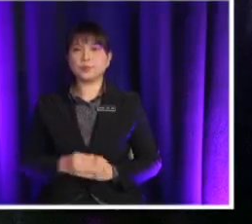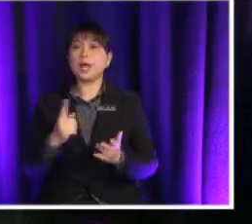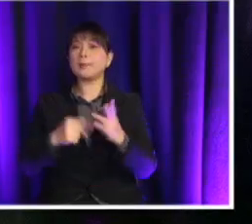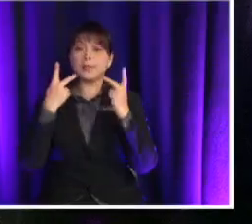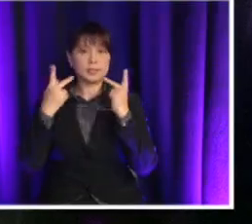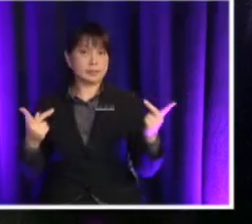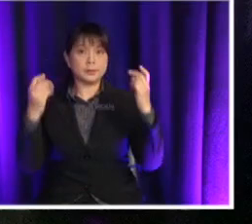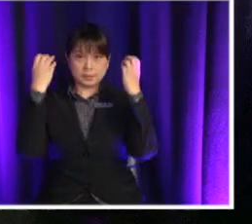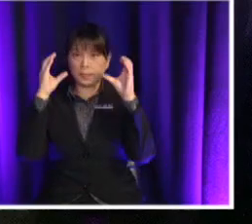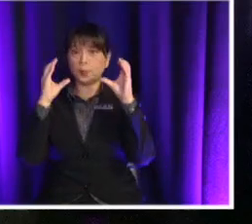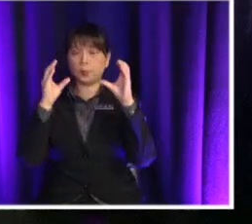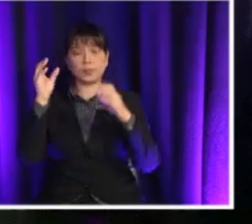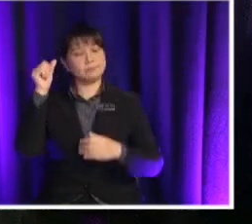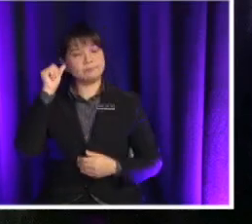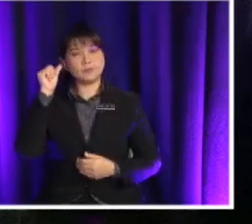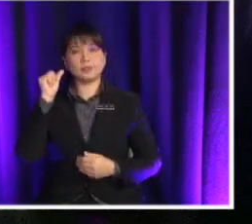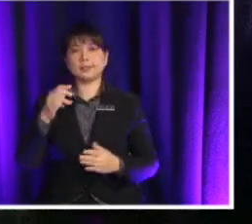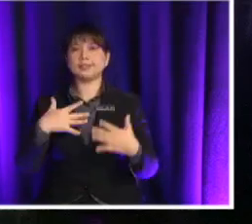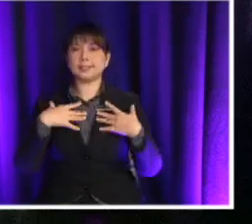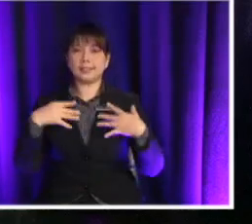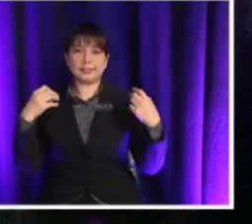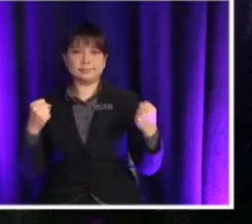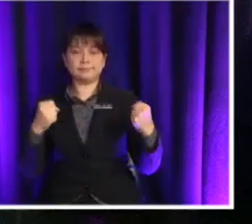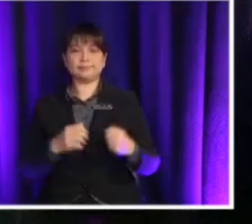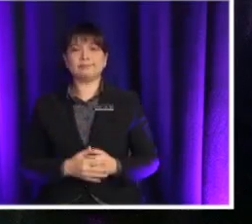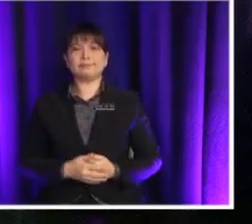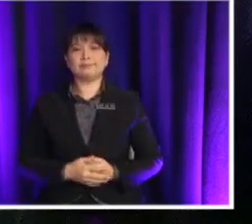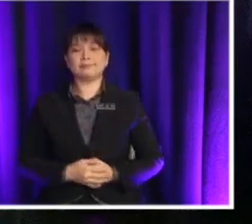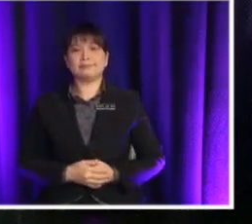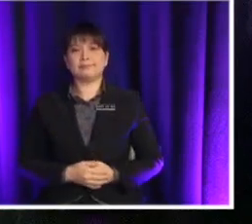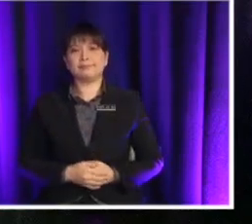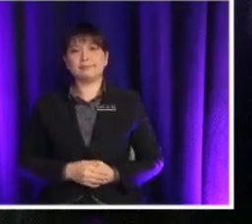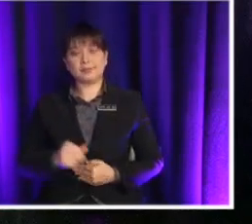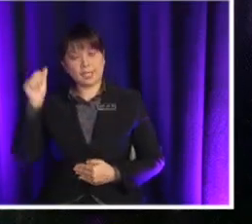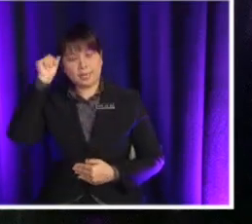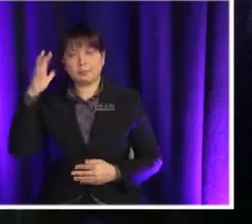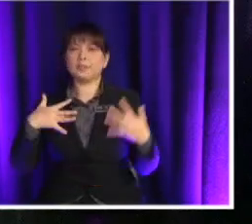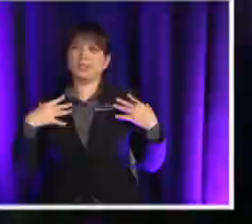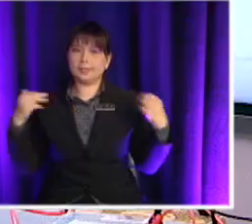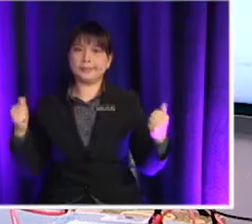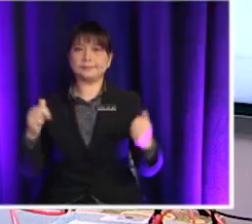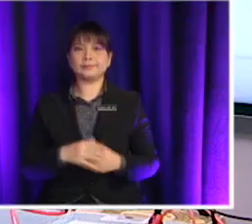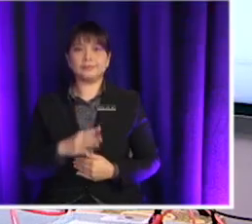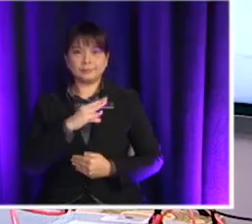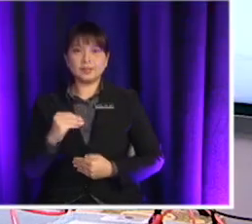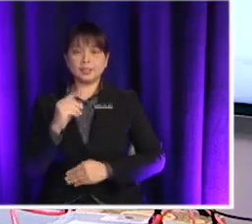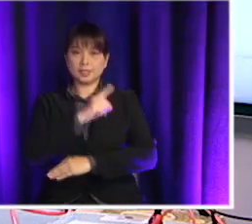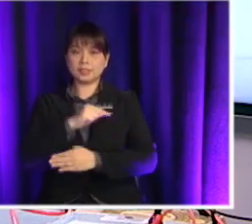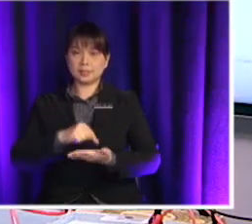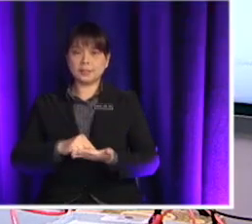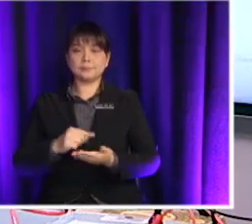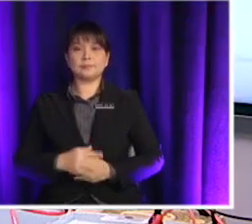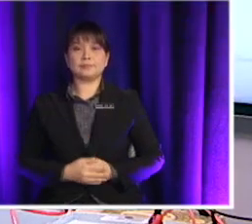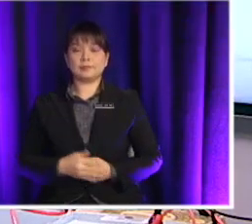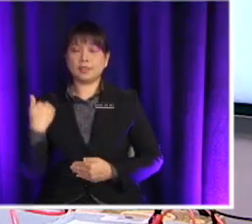cikgu? Alhamdulillah sihat. Terima kasih Aiman? cikgu. Saya pun sihat juga. Terima kasih cikgu kerana bersama dengan kita pada hari ini. Ya, ya. Dan juga para penonton